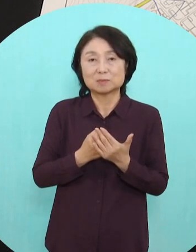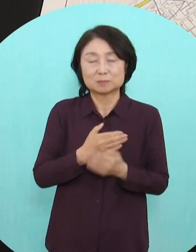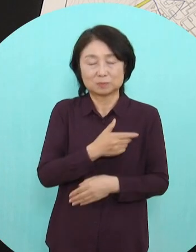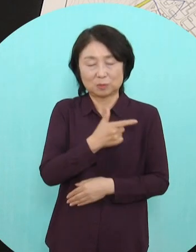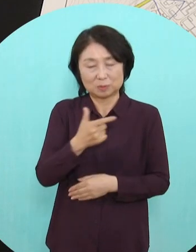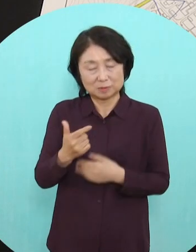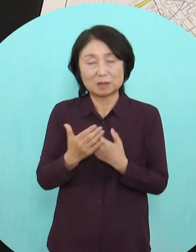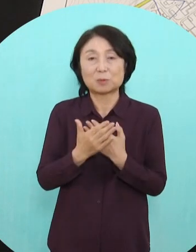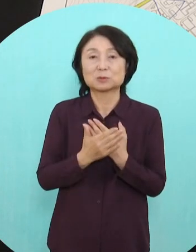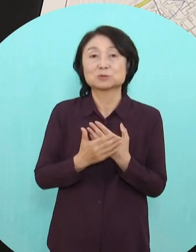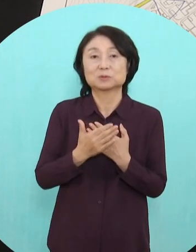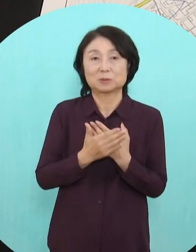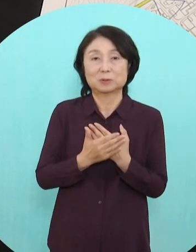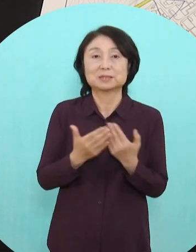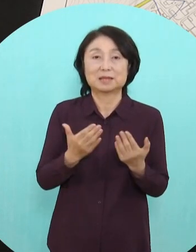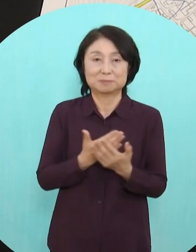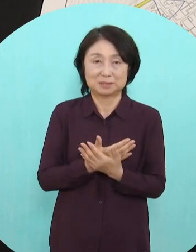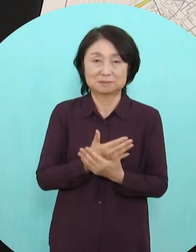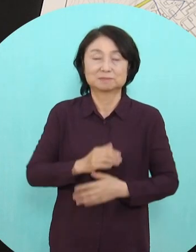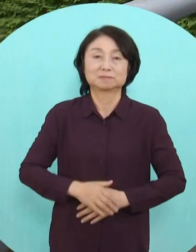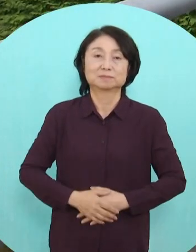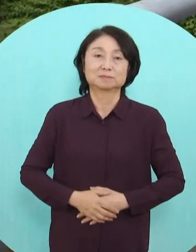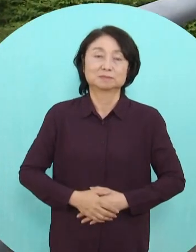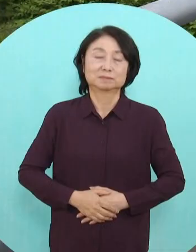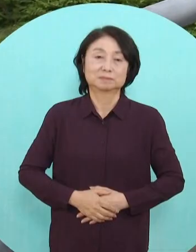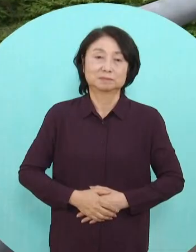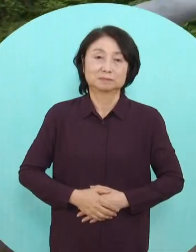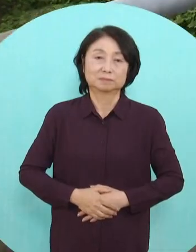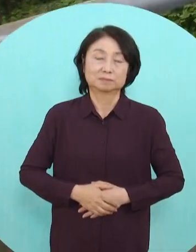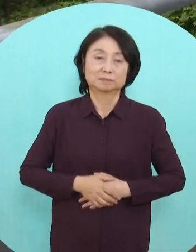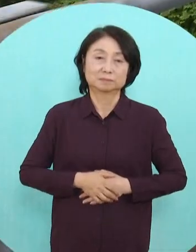にとても重要になります。